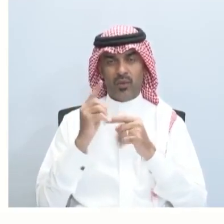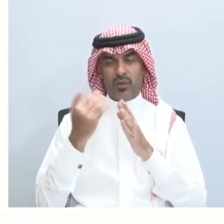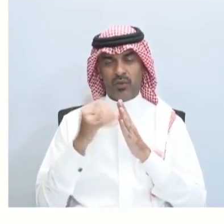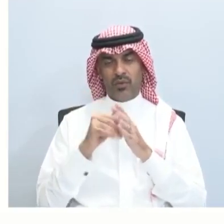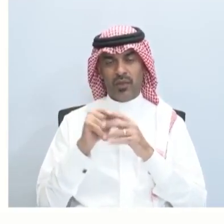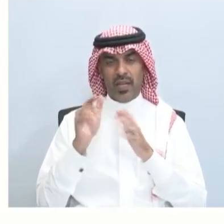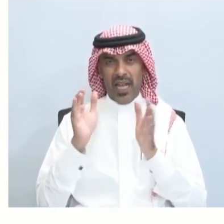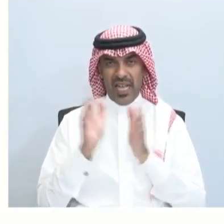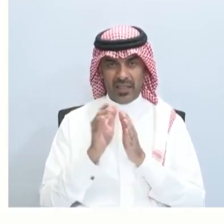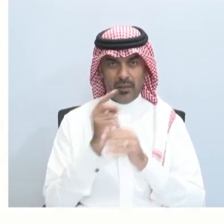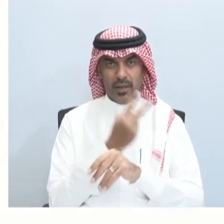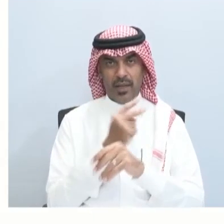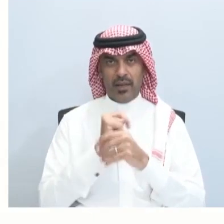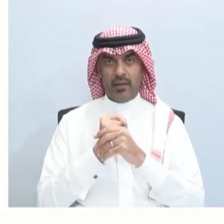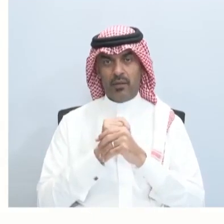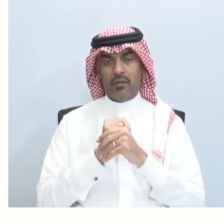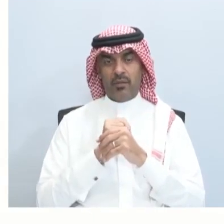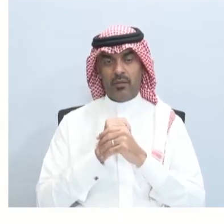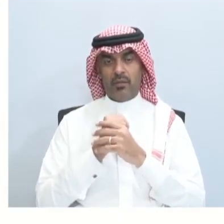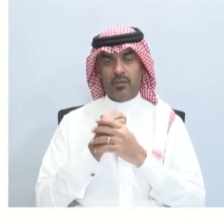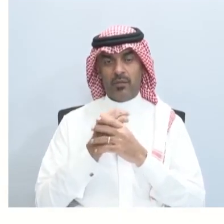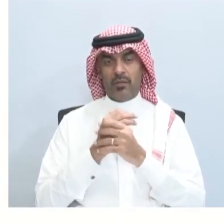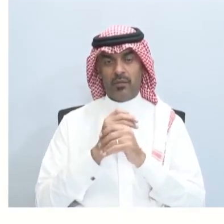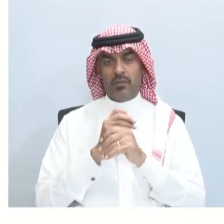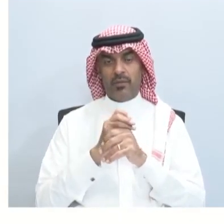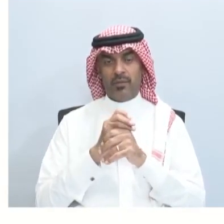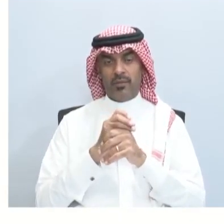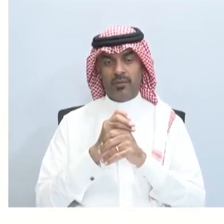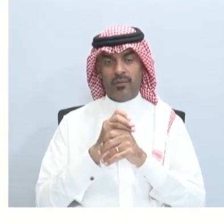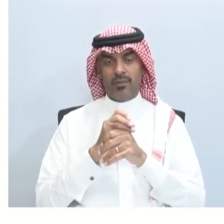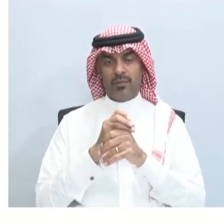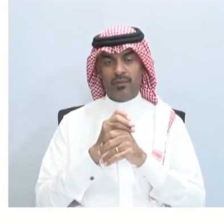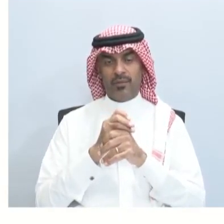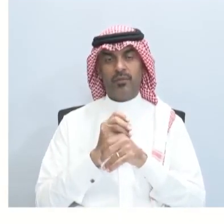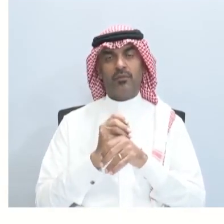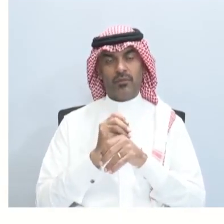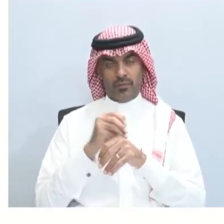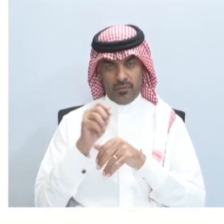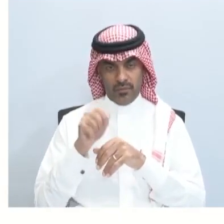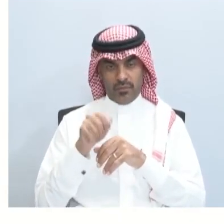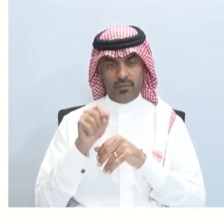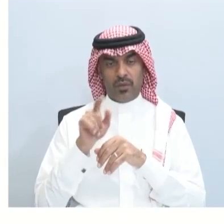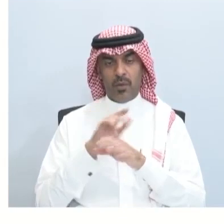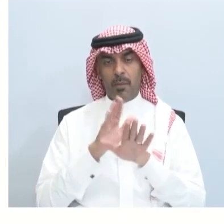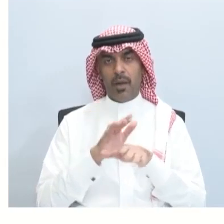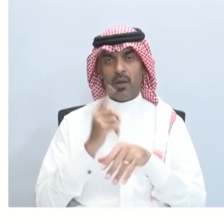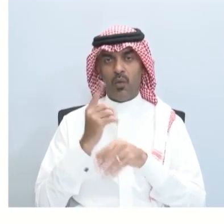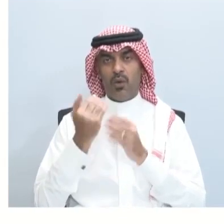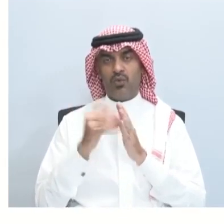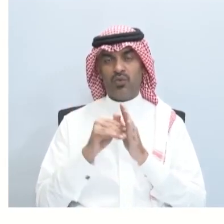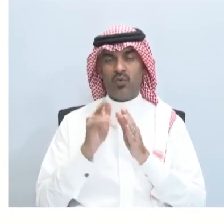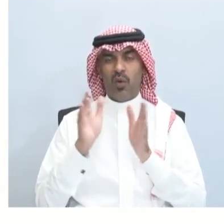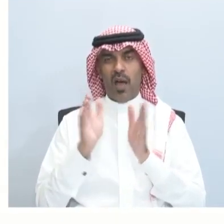اصغر من اثنان نطرح ثلاثه ناقص واحد ونصف نعم سوف يتبقى لدي واحد ونصف فهو